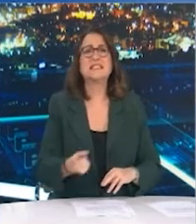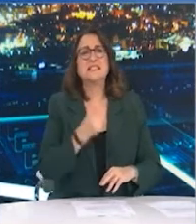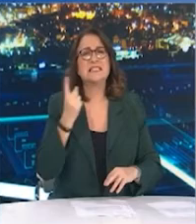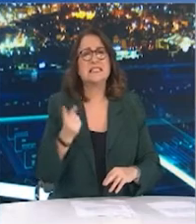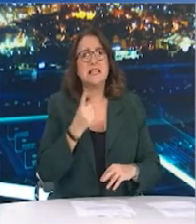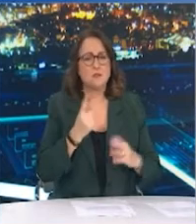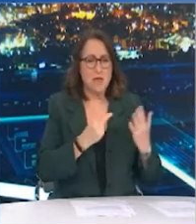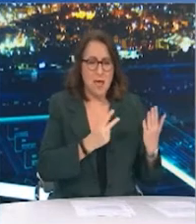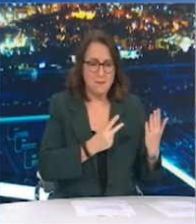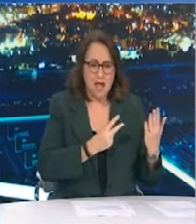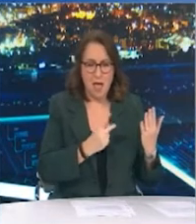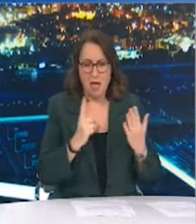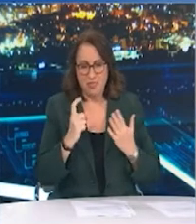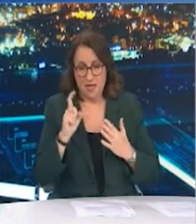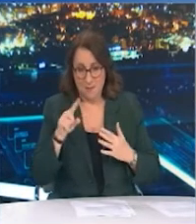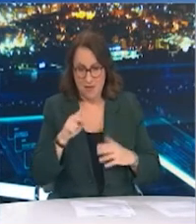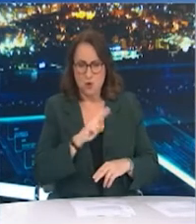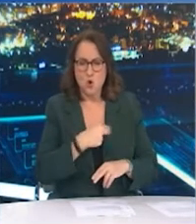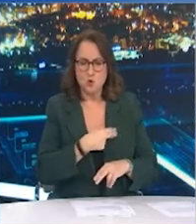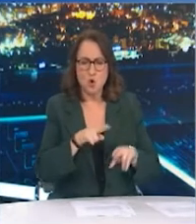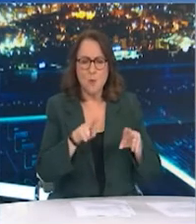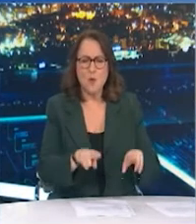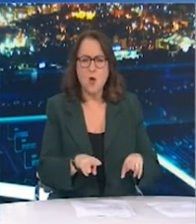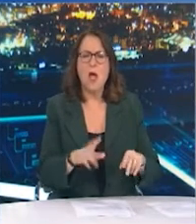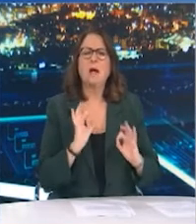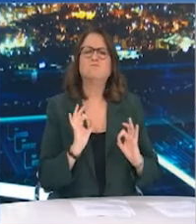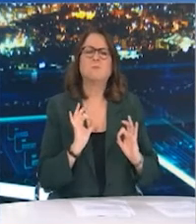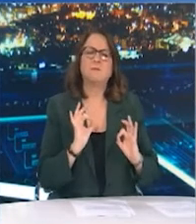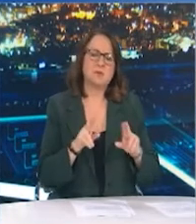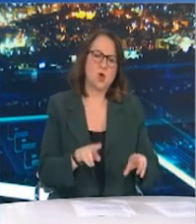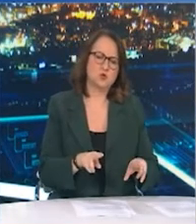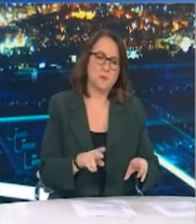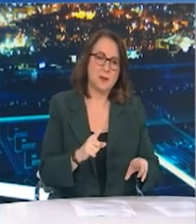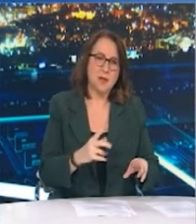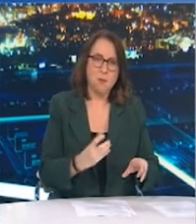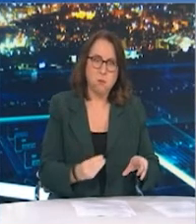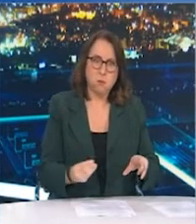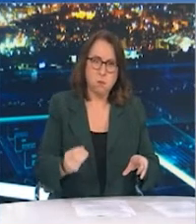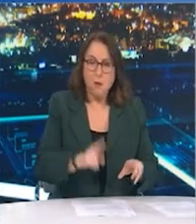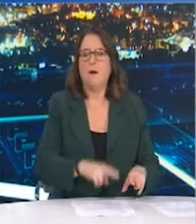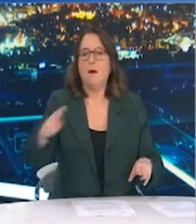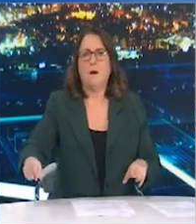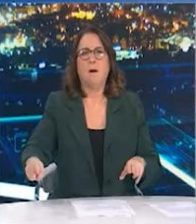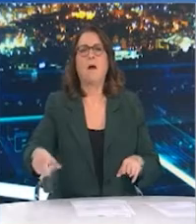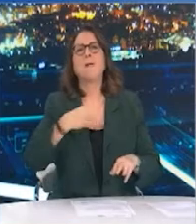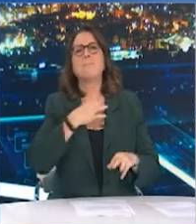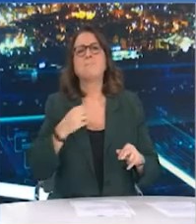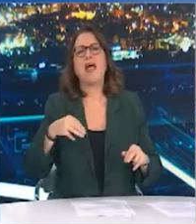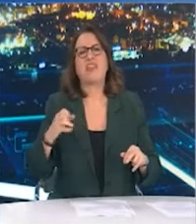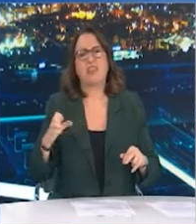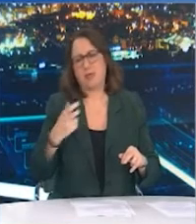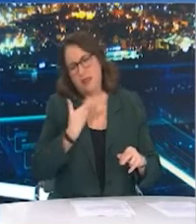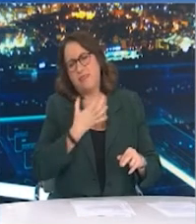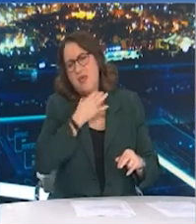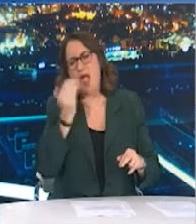νοσηλευόμενων σε απλές κλίνες COVID. Πρέπει πάση θυσία να διορθώσουμε την πιθανή αύξηση της διασποράς που συνέβη